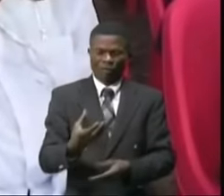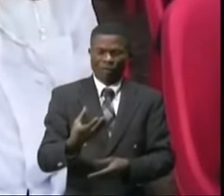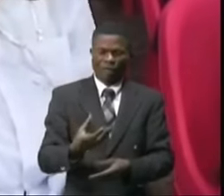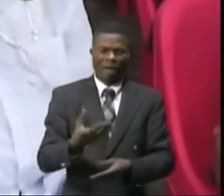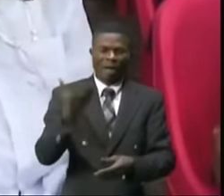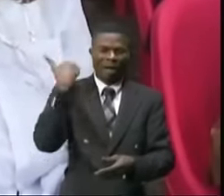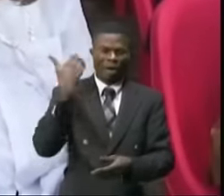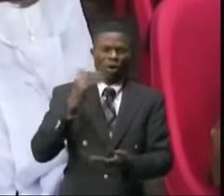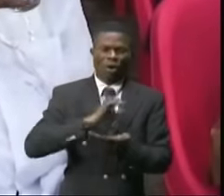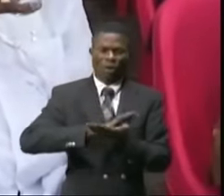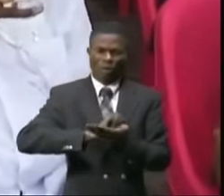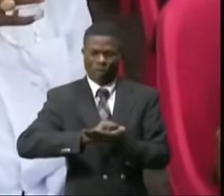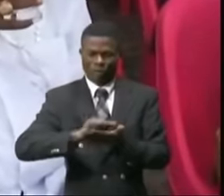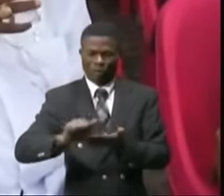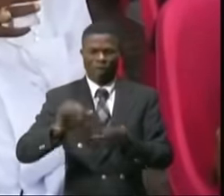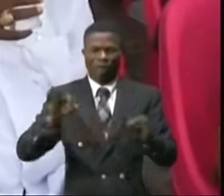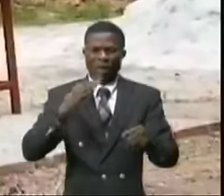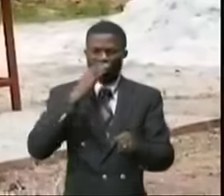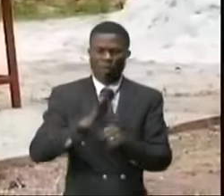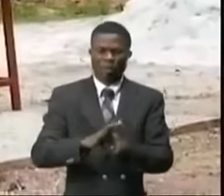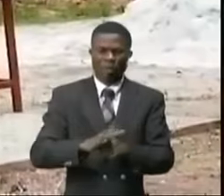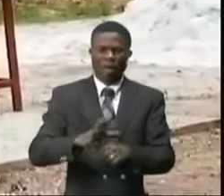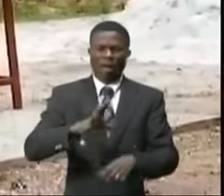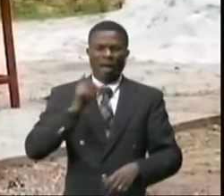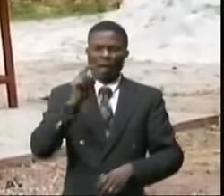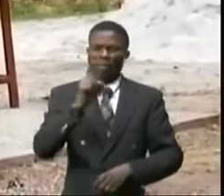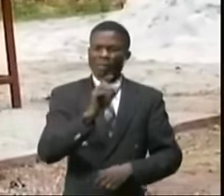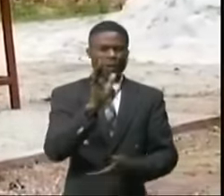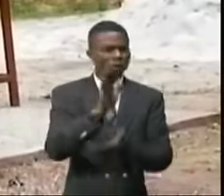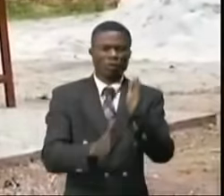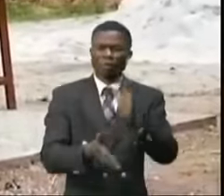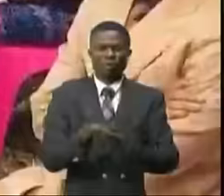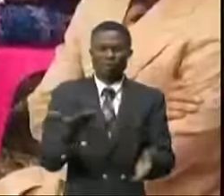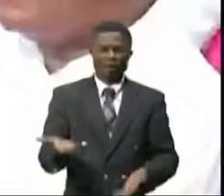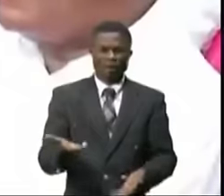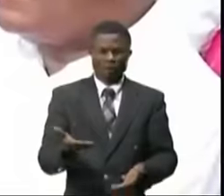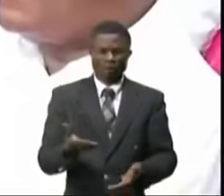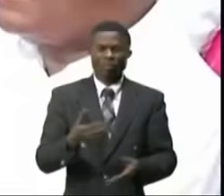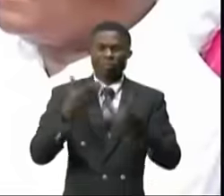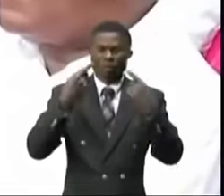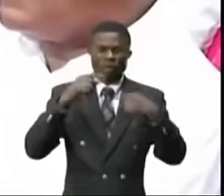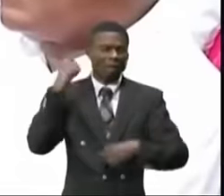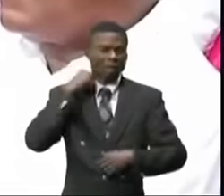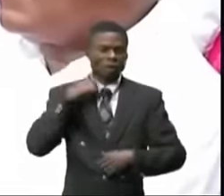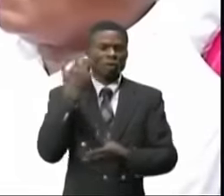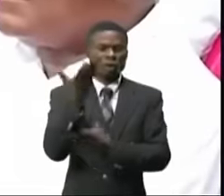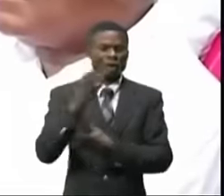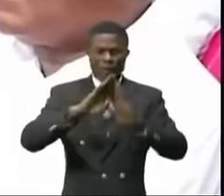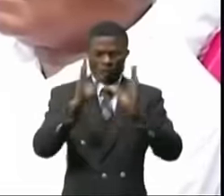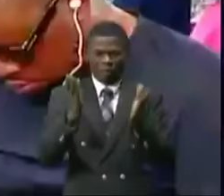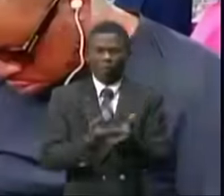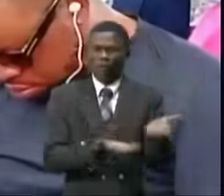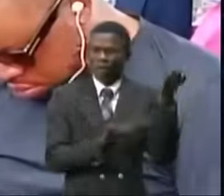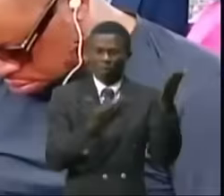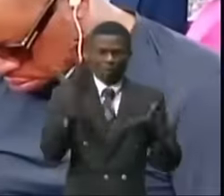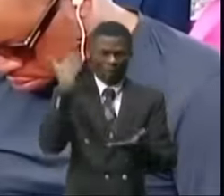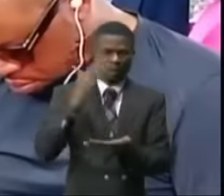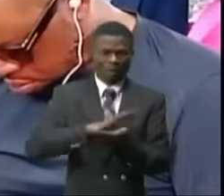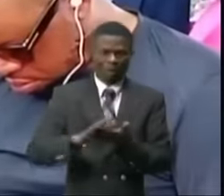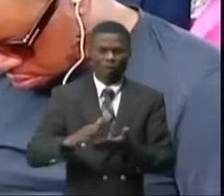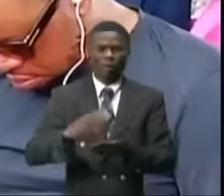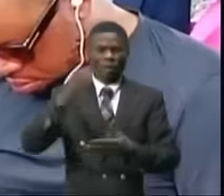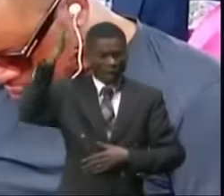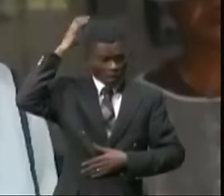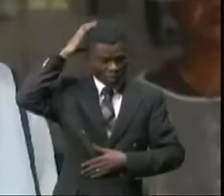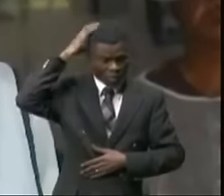désaltérer, ne faisant du mal à personne. Le docteur Danny Fan a rappelé aux invités l'importance de l'eau. Mgr José